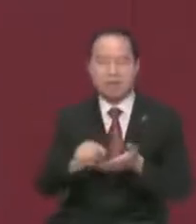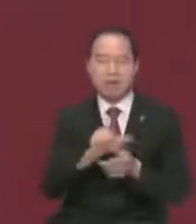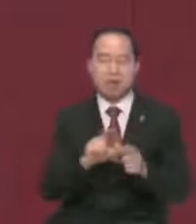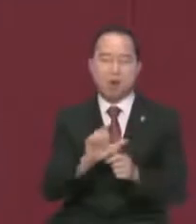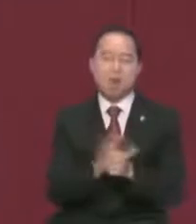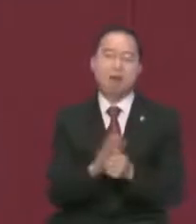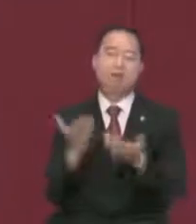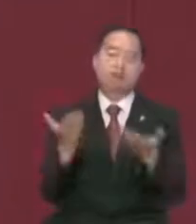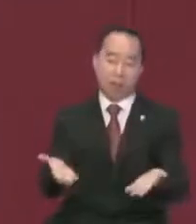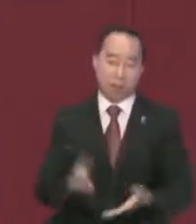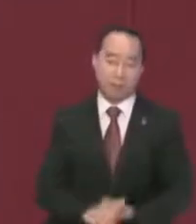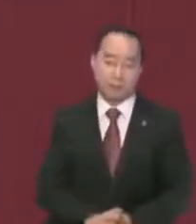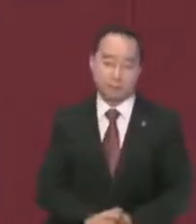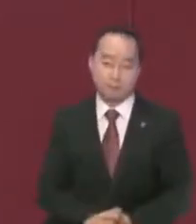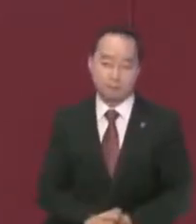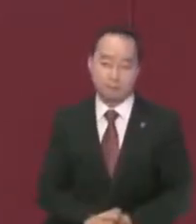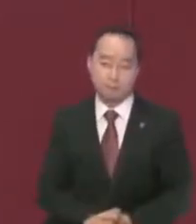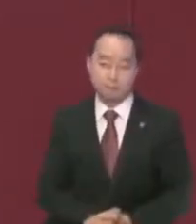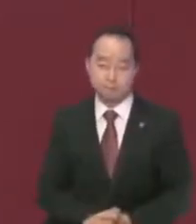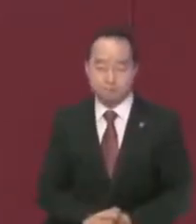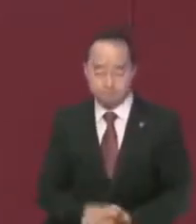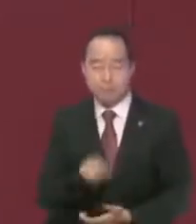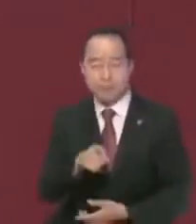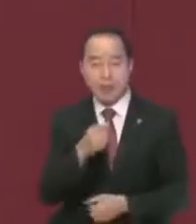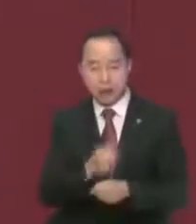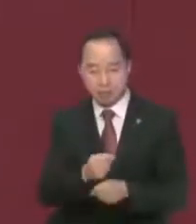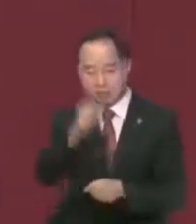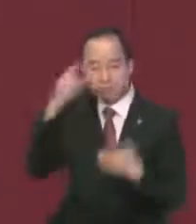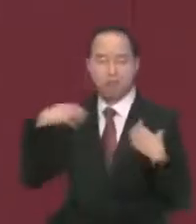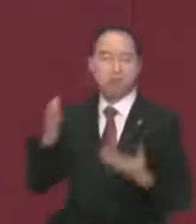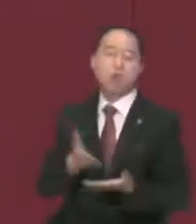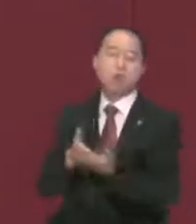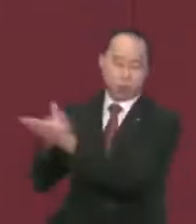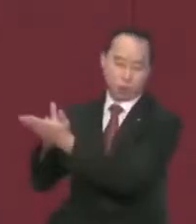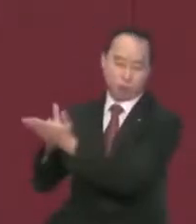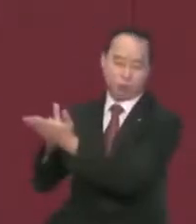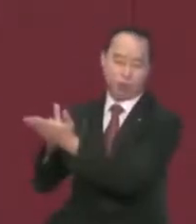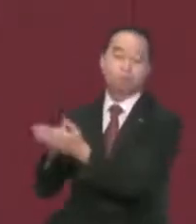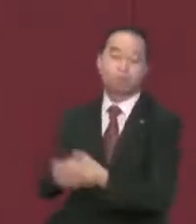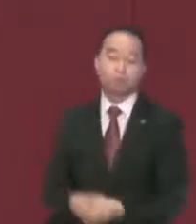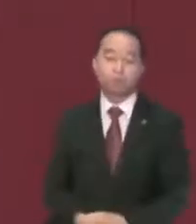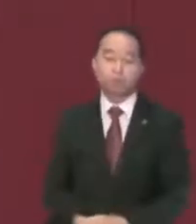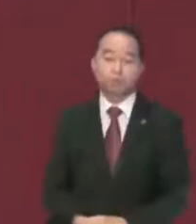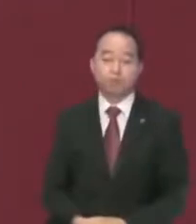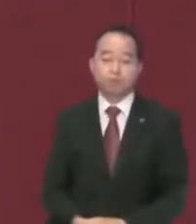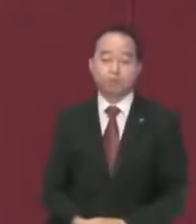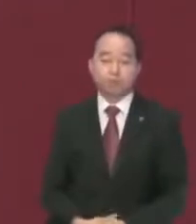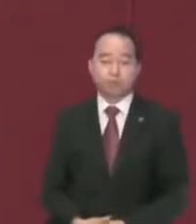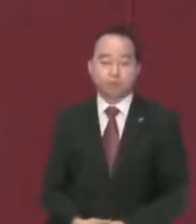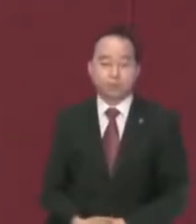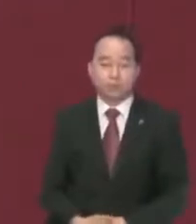것입니다. 그렇게 하도록 정부에 거듭 요청합니다.